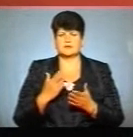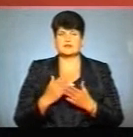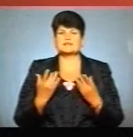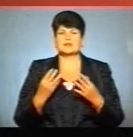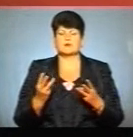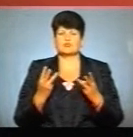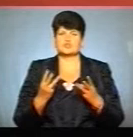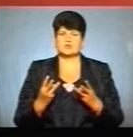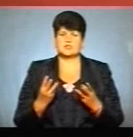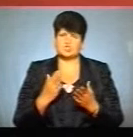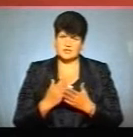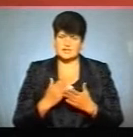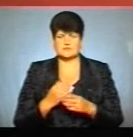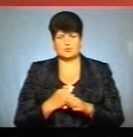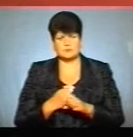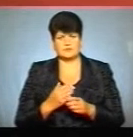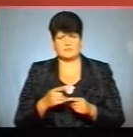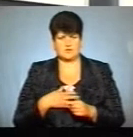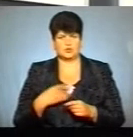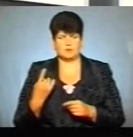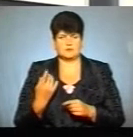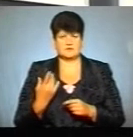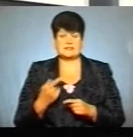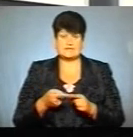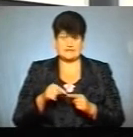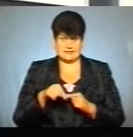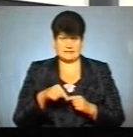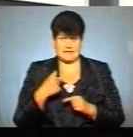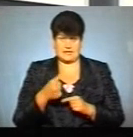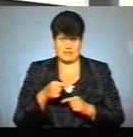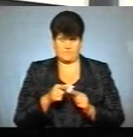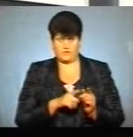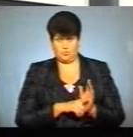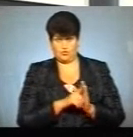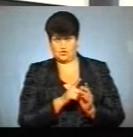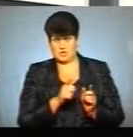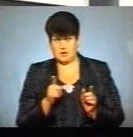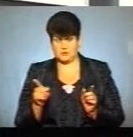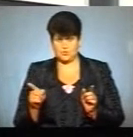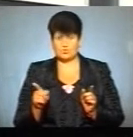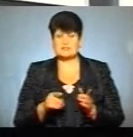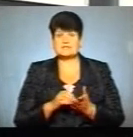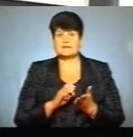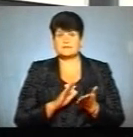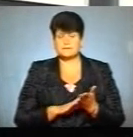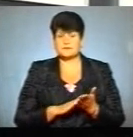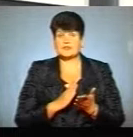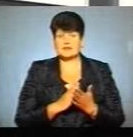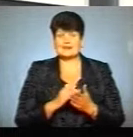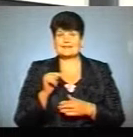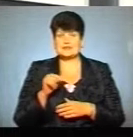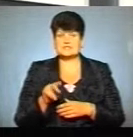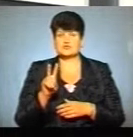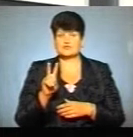Чи сталося, бо вони були по різних причинах? Так, за цей рік від початку року ми зафіксували